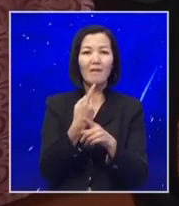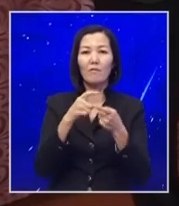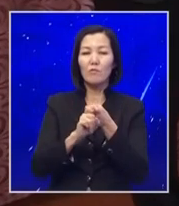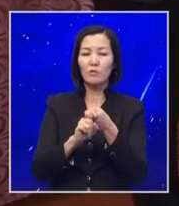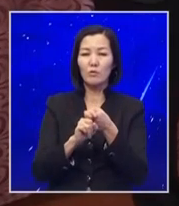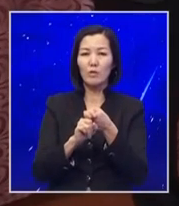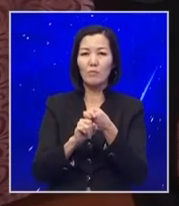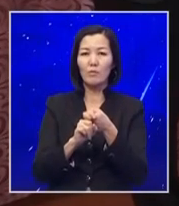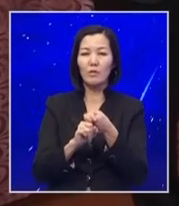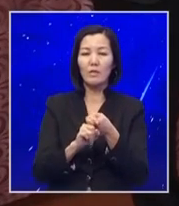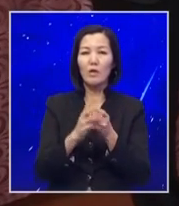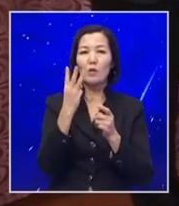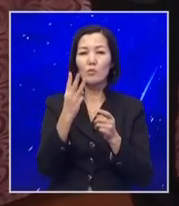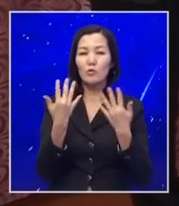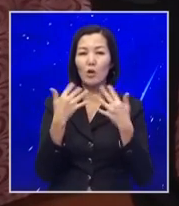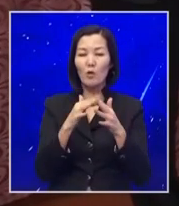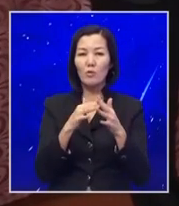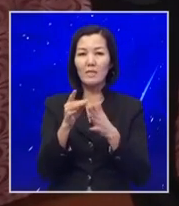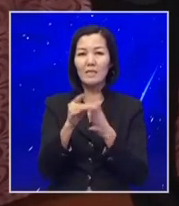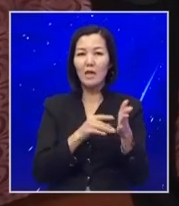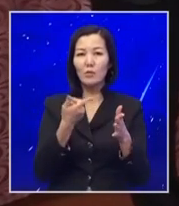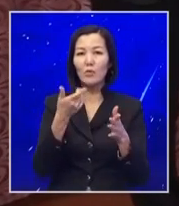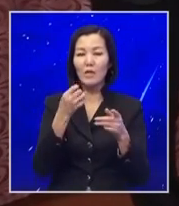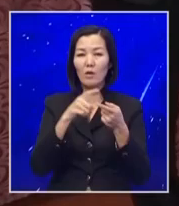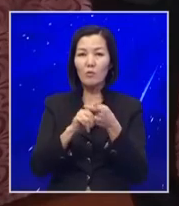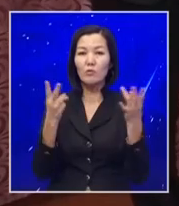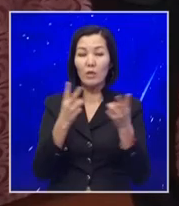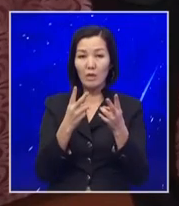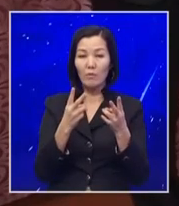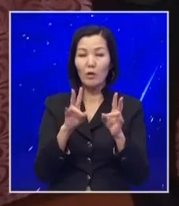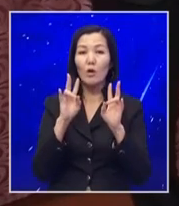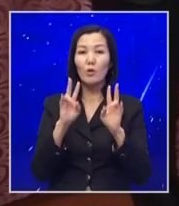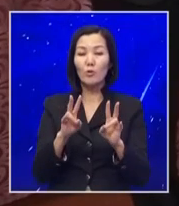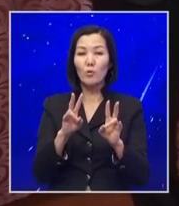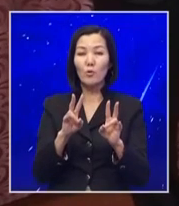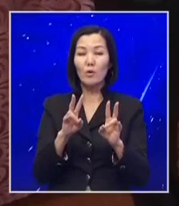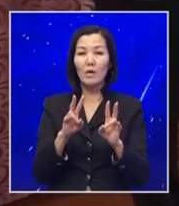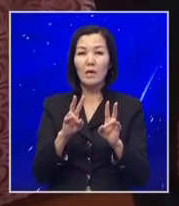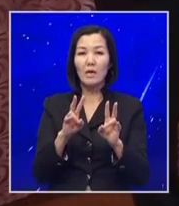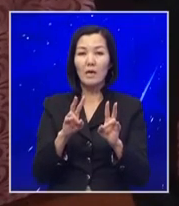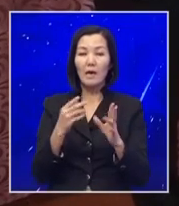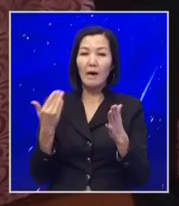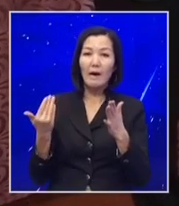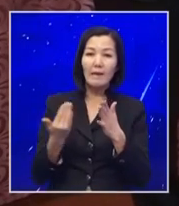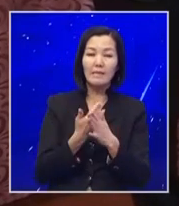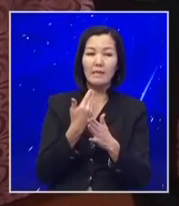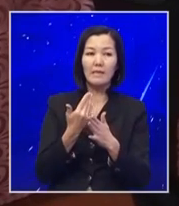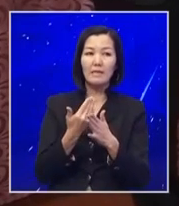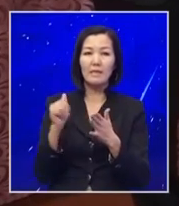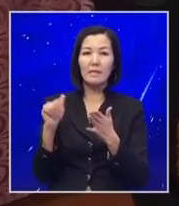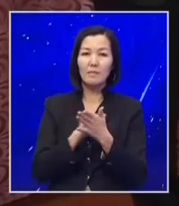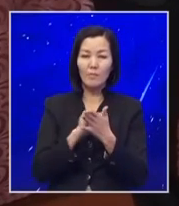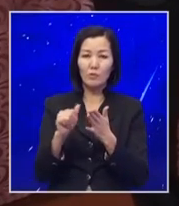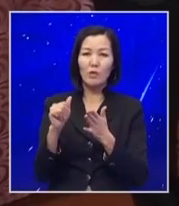Жетісу ауылы бар, Сырымбет ауылы. Осы біздің не бойынша, Ескелді ауданының бойынша, солар бірінші жанат айтқан, трех